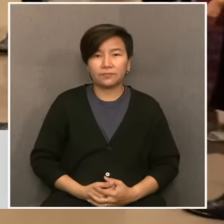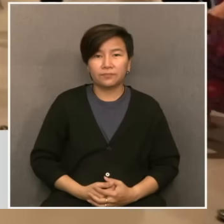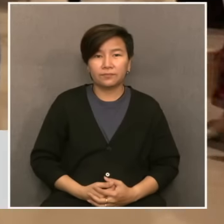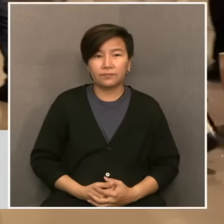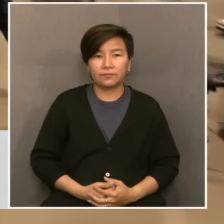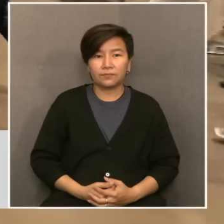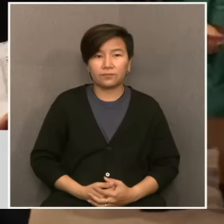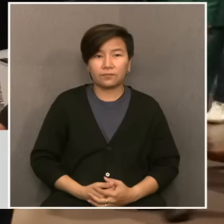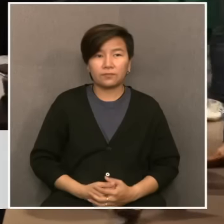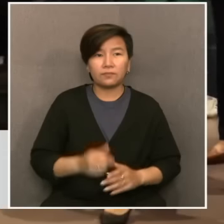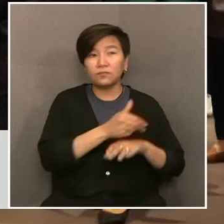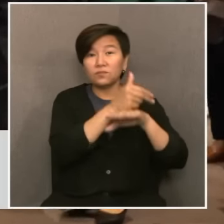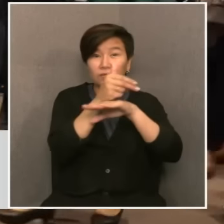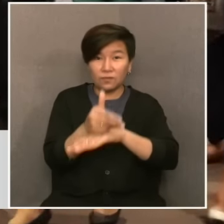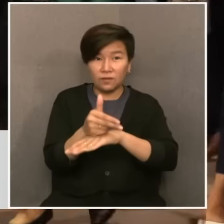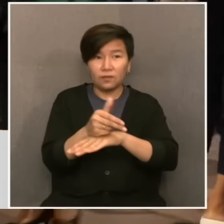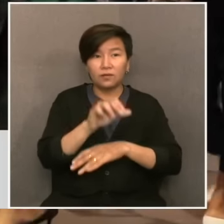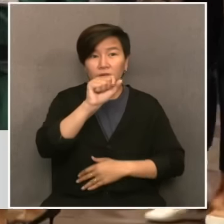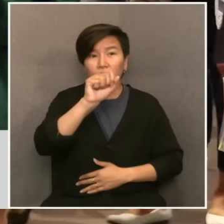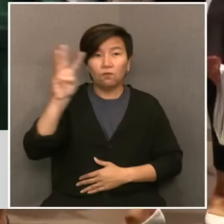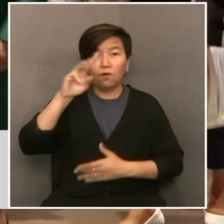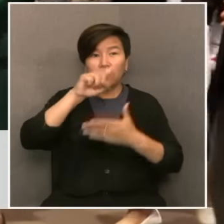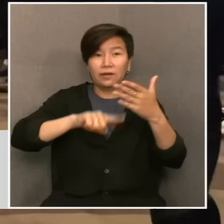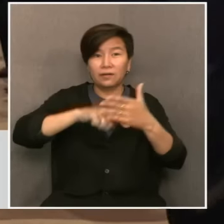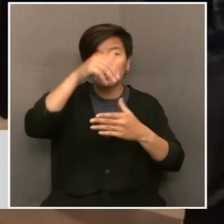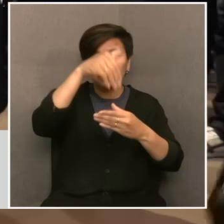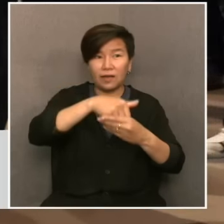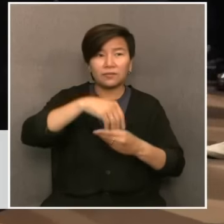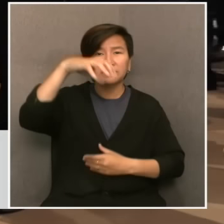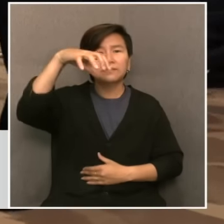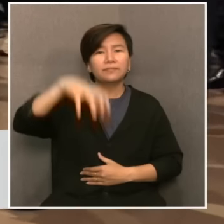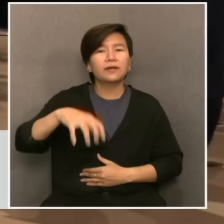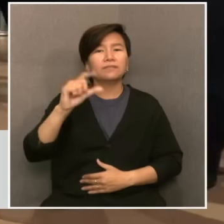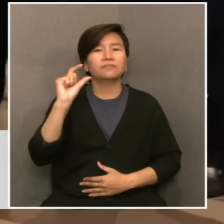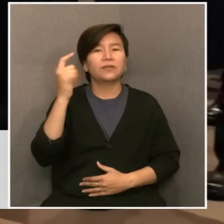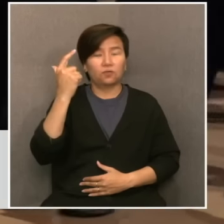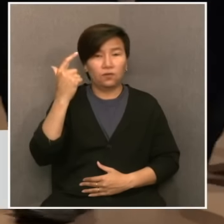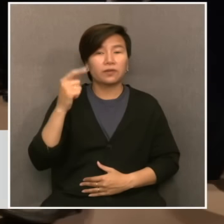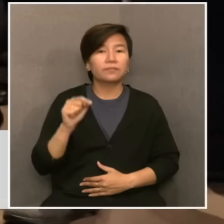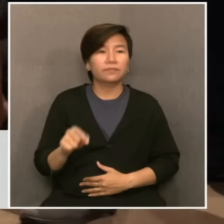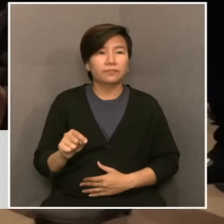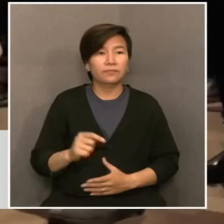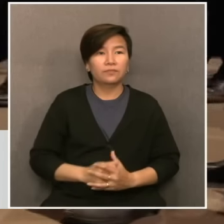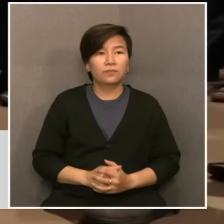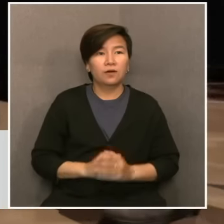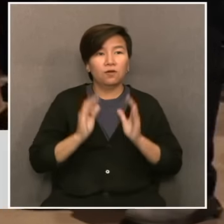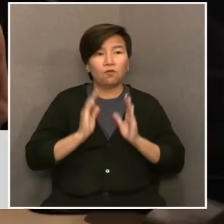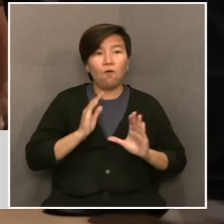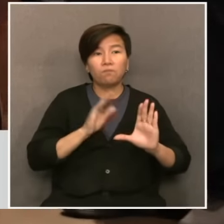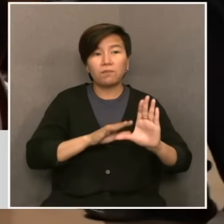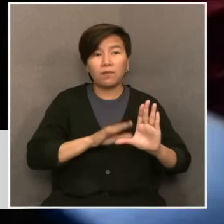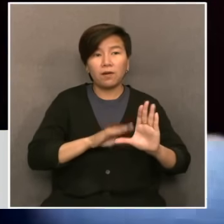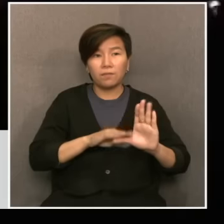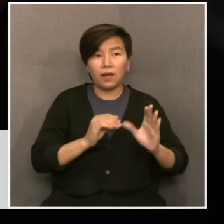บรรยากาศการเลือกสมาชิกวุฒิสภาระดับประเทศนะคะที่อาคาร Impact Forum เมืองทองธานีผู้สมัครที่ผ่านการเข้าร